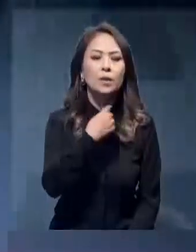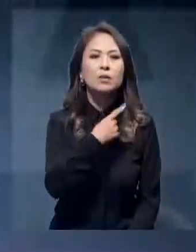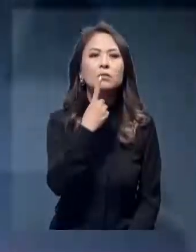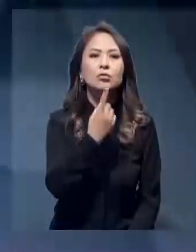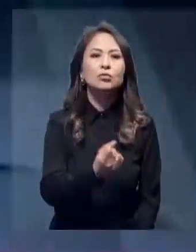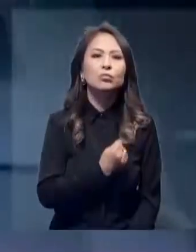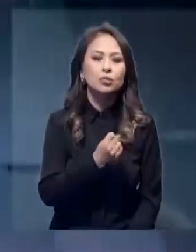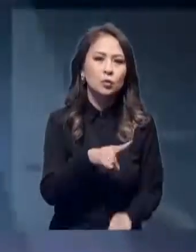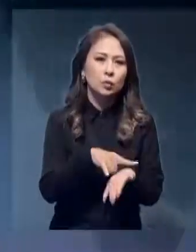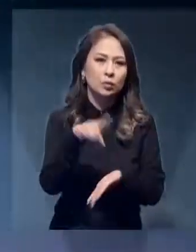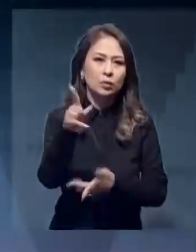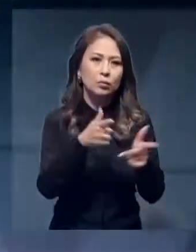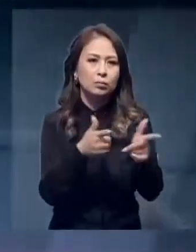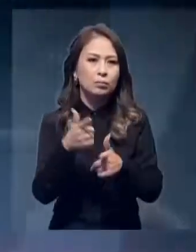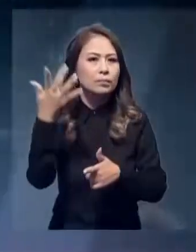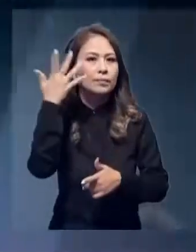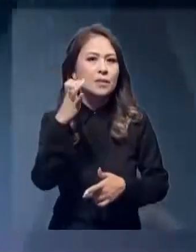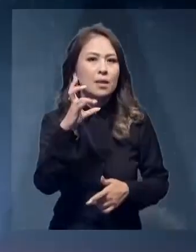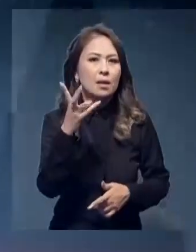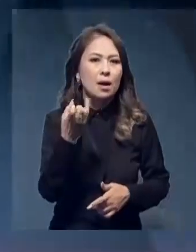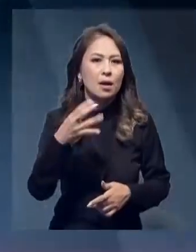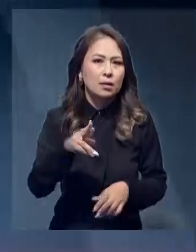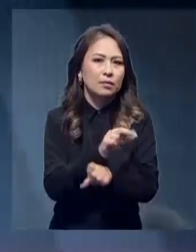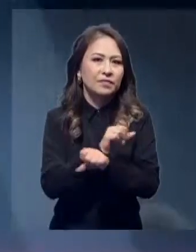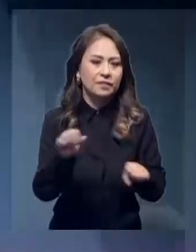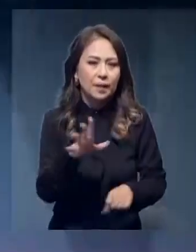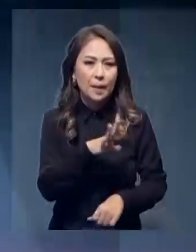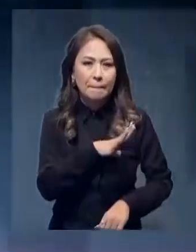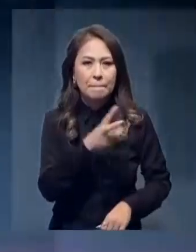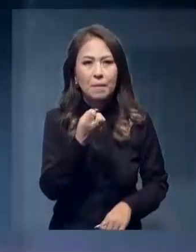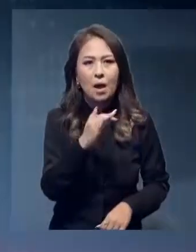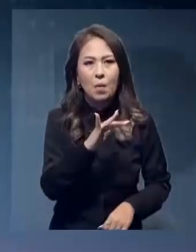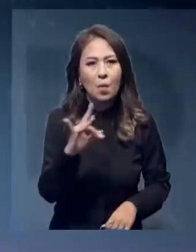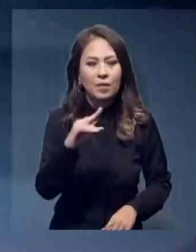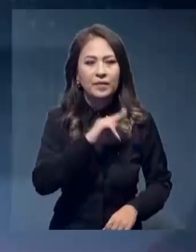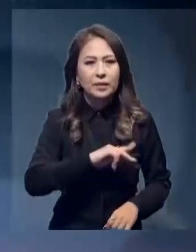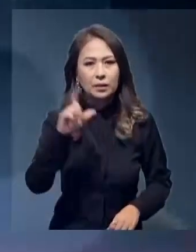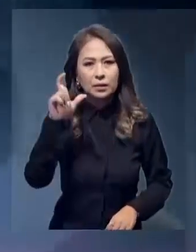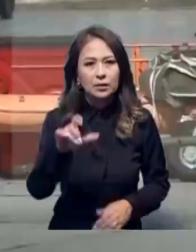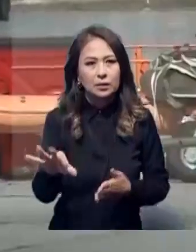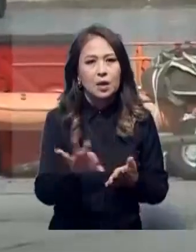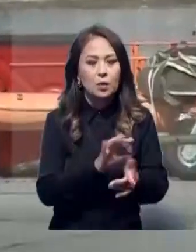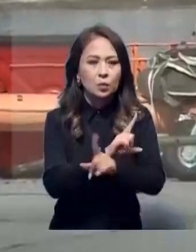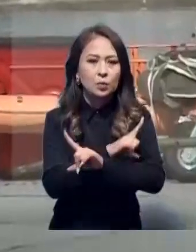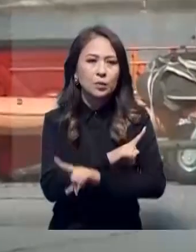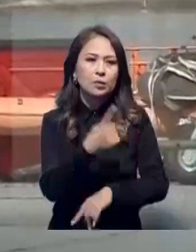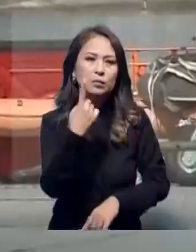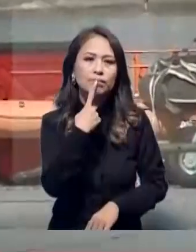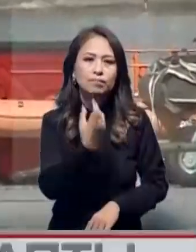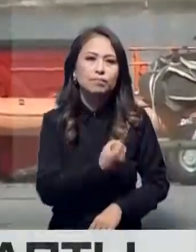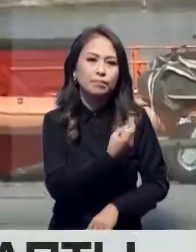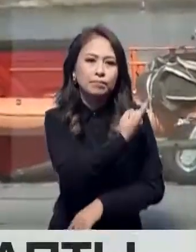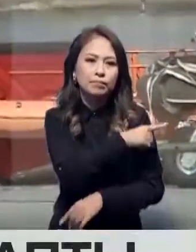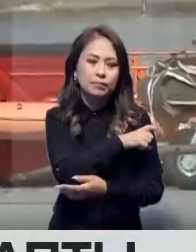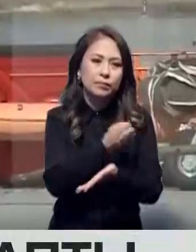Талдықорғанда әскери ұшақты ұшуға дайындау кезінде снаряд жарылды. Майор шеніндегі әскери қызметкер сол жерде көз жұмған. Тағы бір